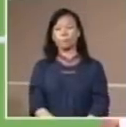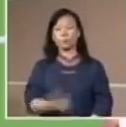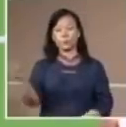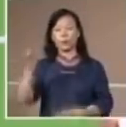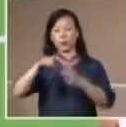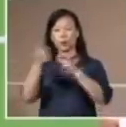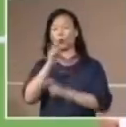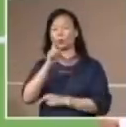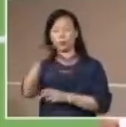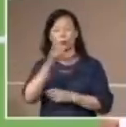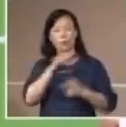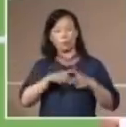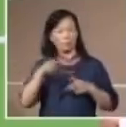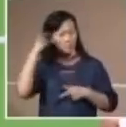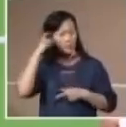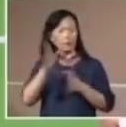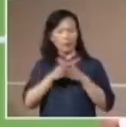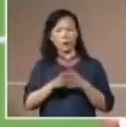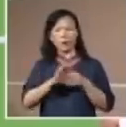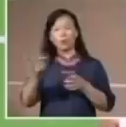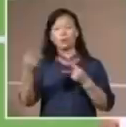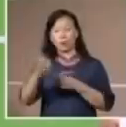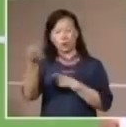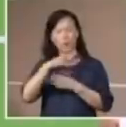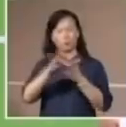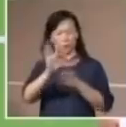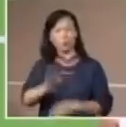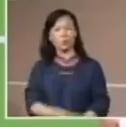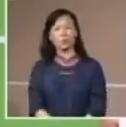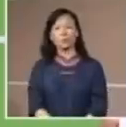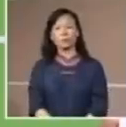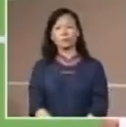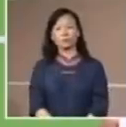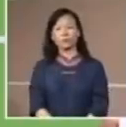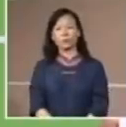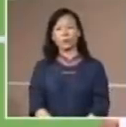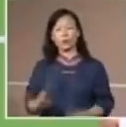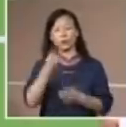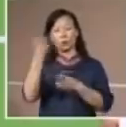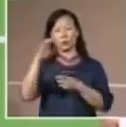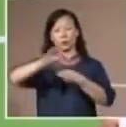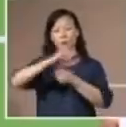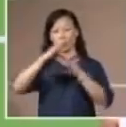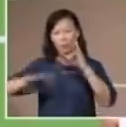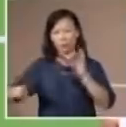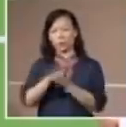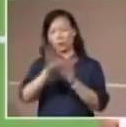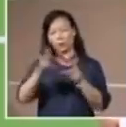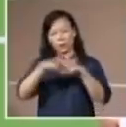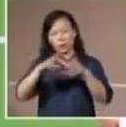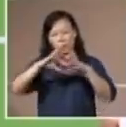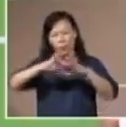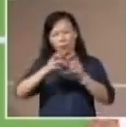在讲伊的心声，其实伊嘛在讲予咱听。伊讲新加坡是一个足小足